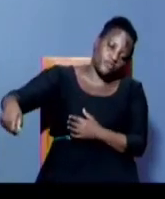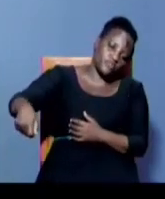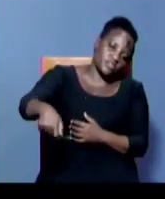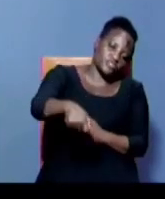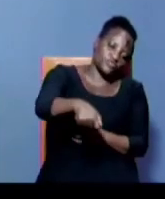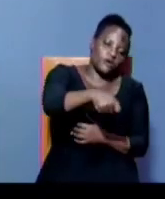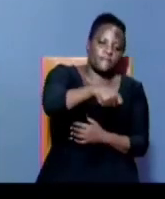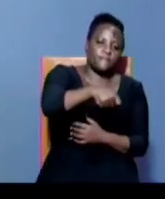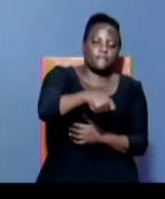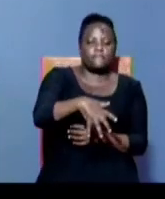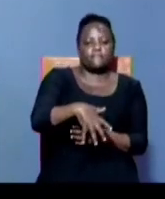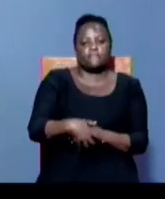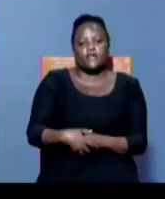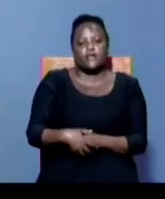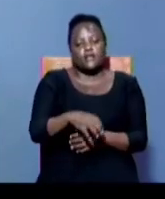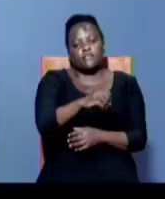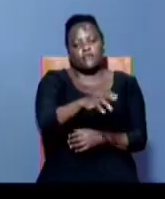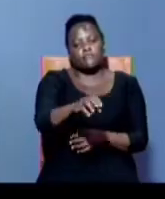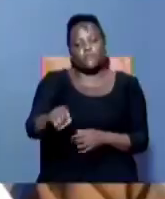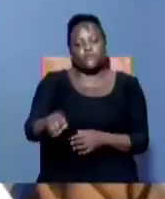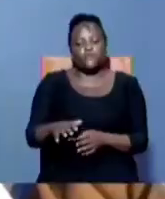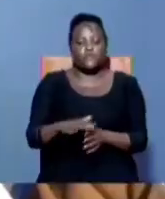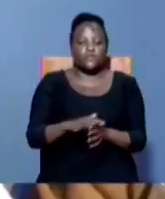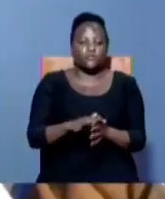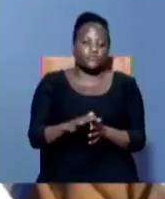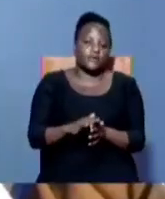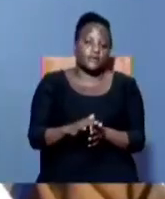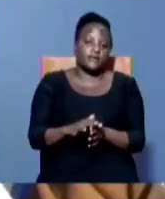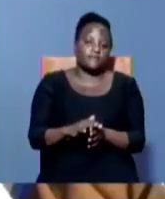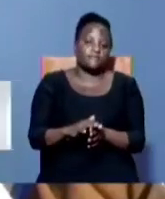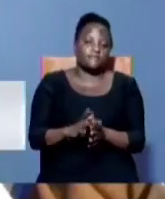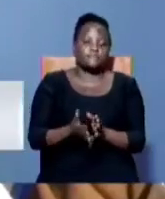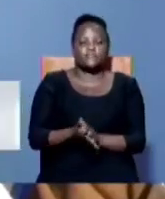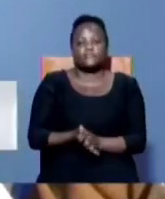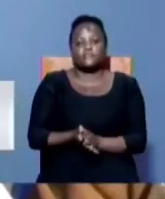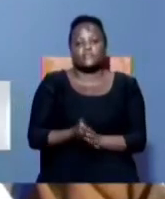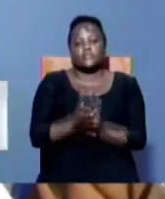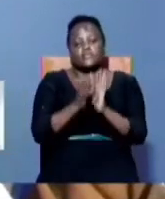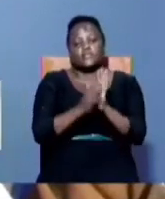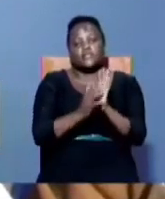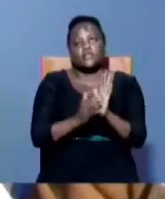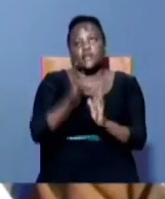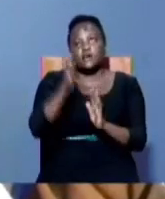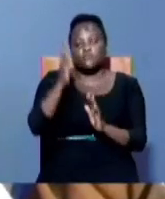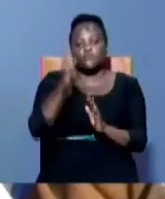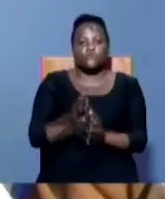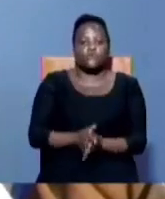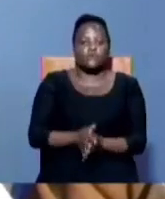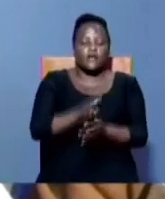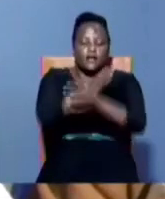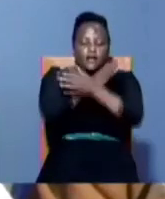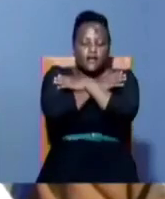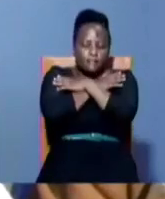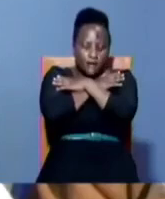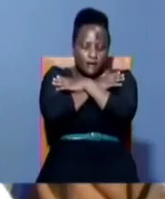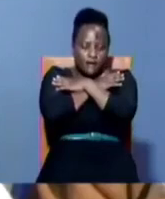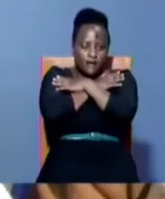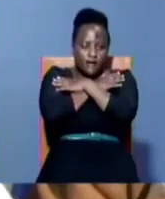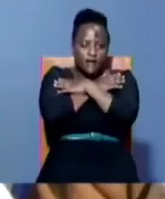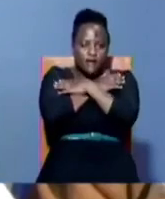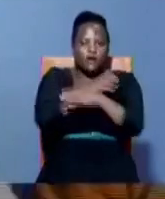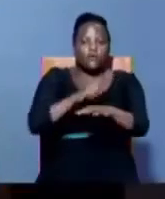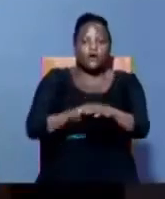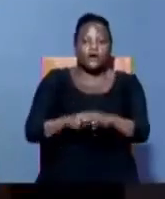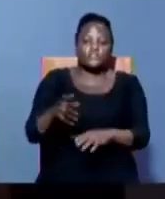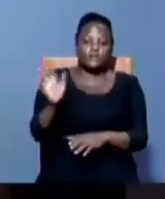inatumika. Sheria ya Mungu na neema. Wakati sacred wanamsifu Bwana. Neema